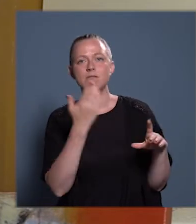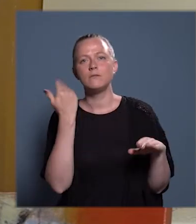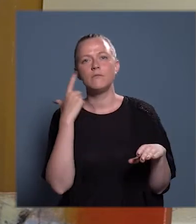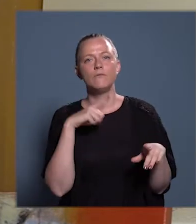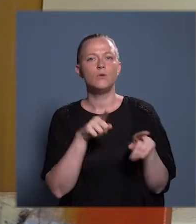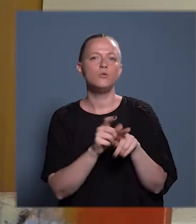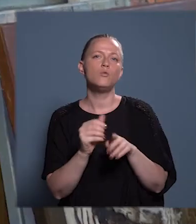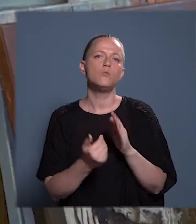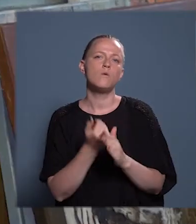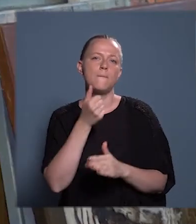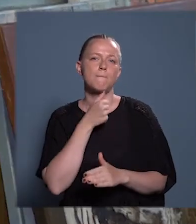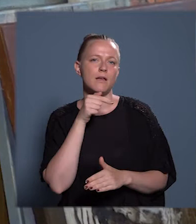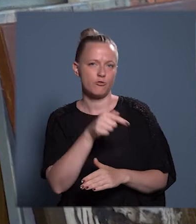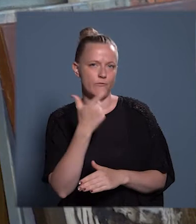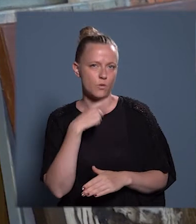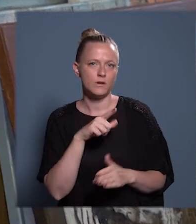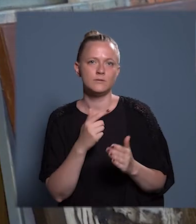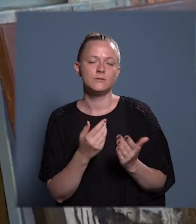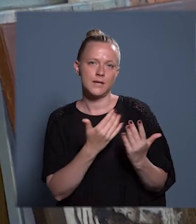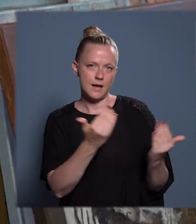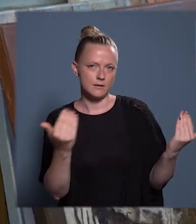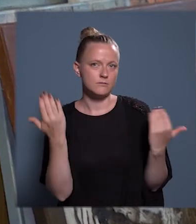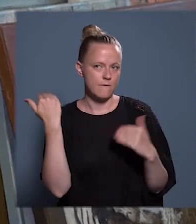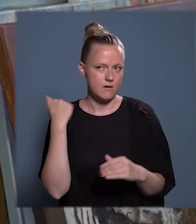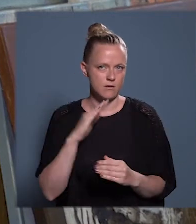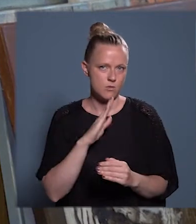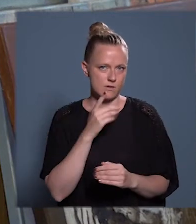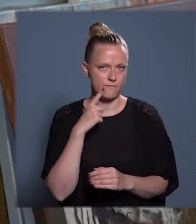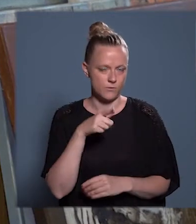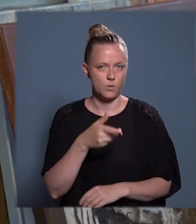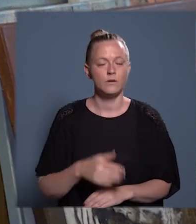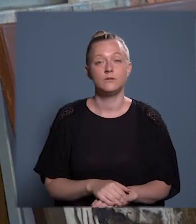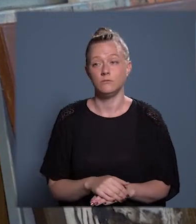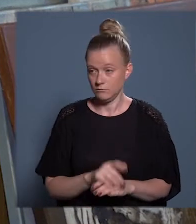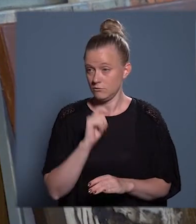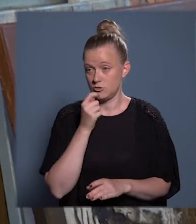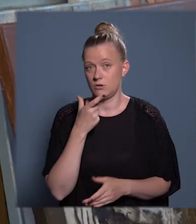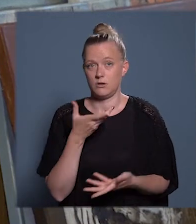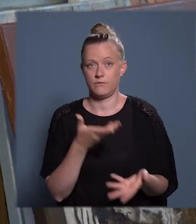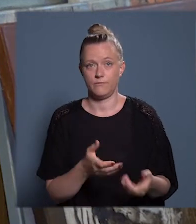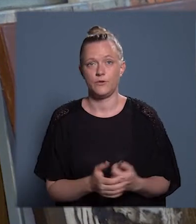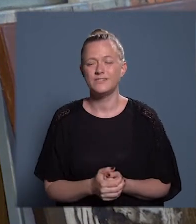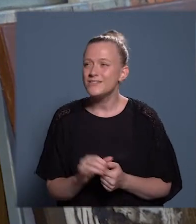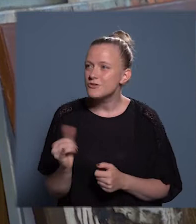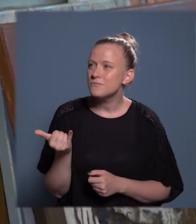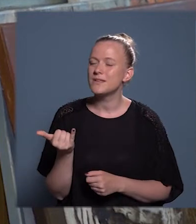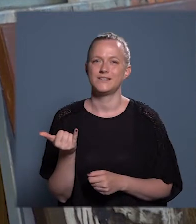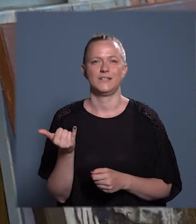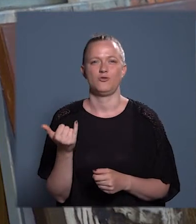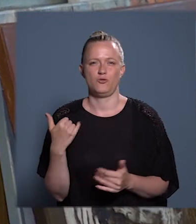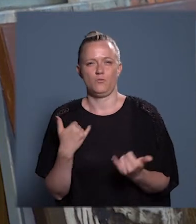Újpesten kiállításon, tavaly ősszel, és sikere volt. És mégis a napokban